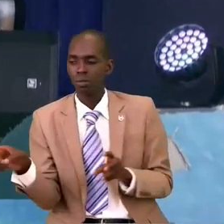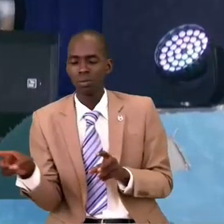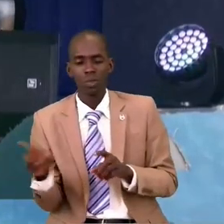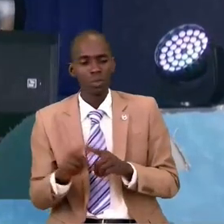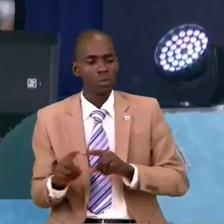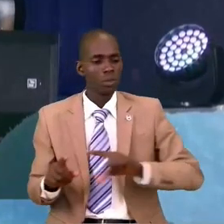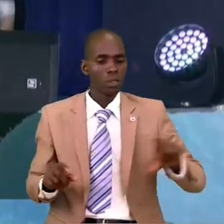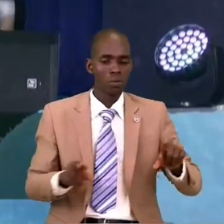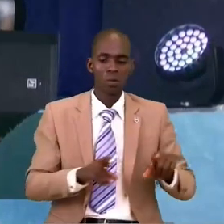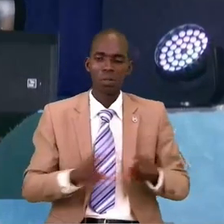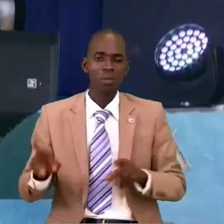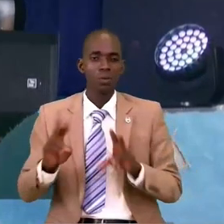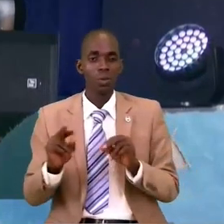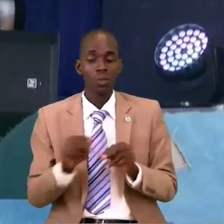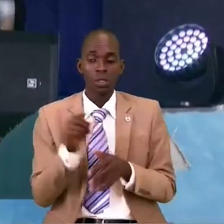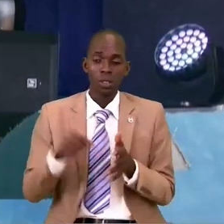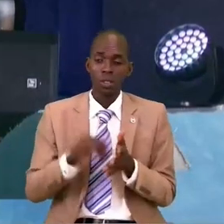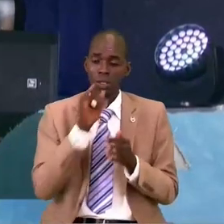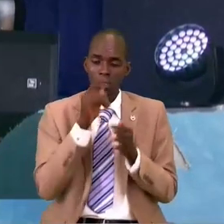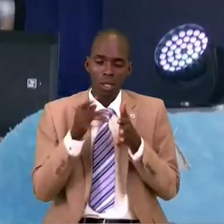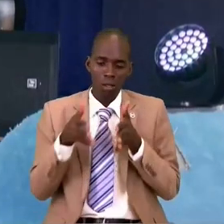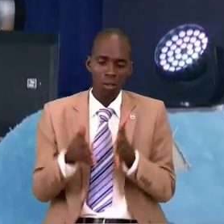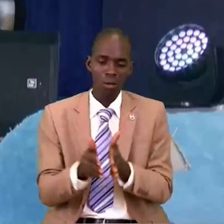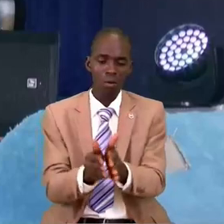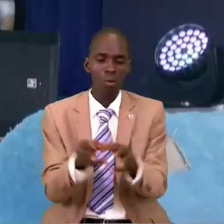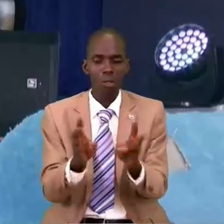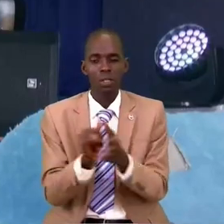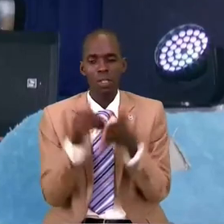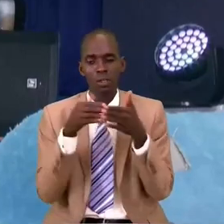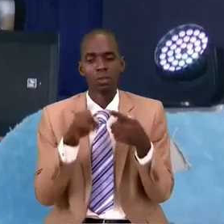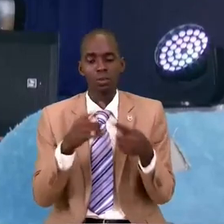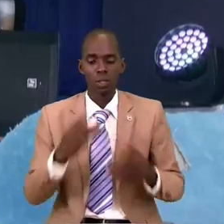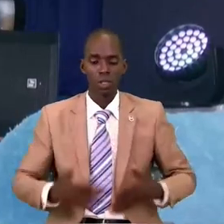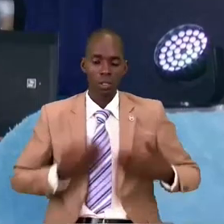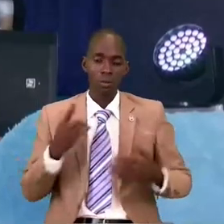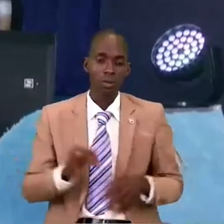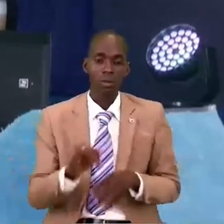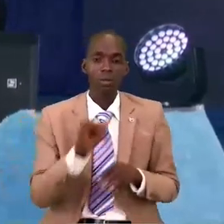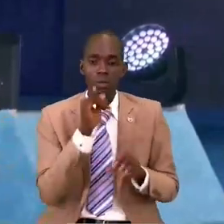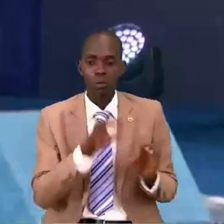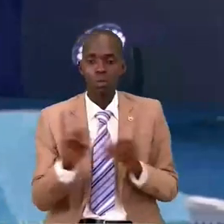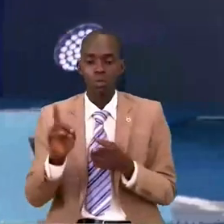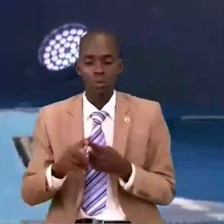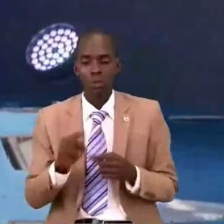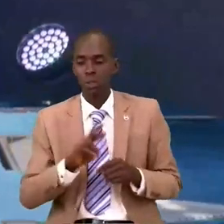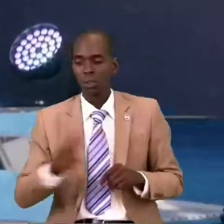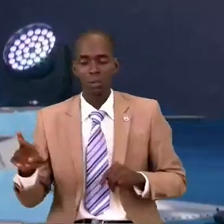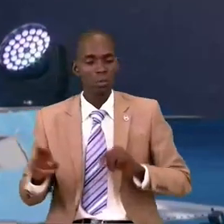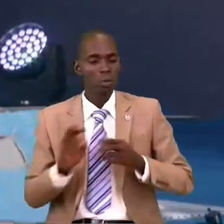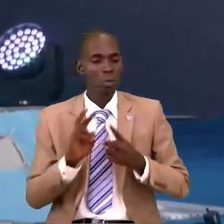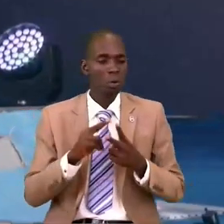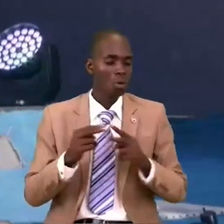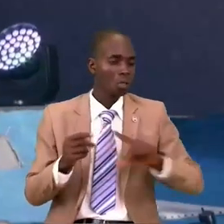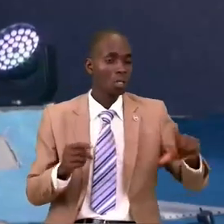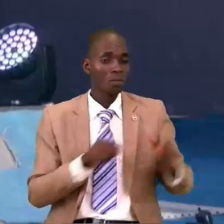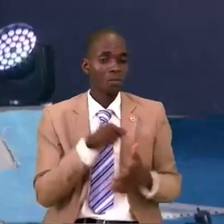ni à gauche, il ne tourne ni à gauche. Voici la voie du Seigneur. Et dit, tenez dans le chemin